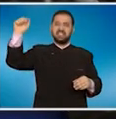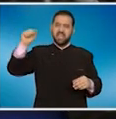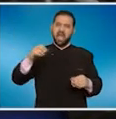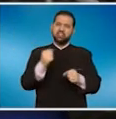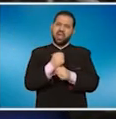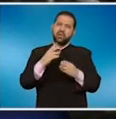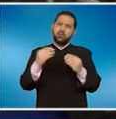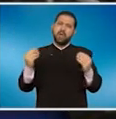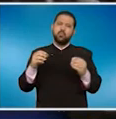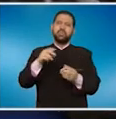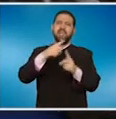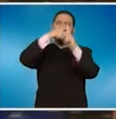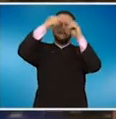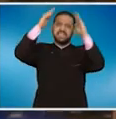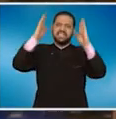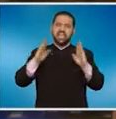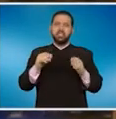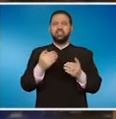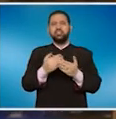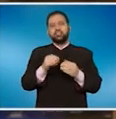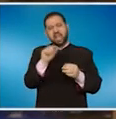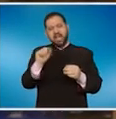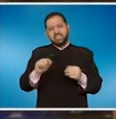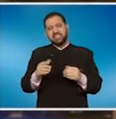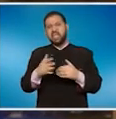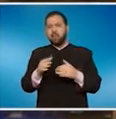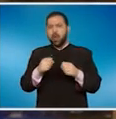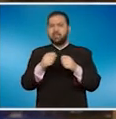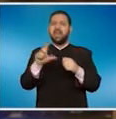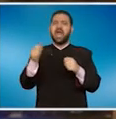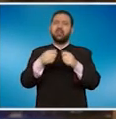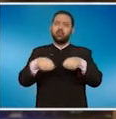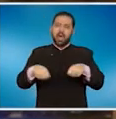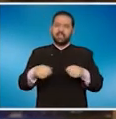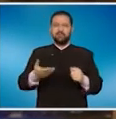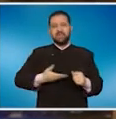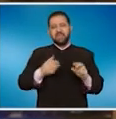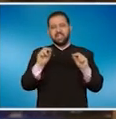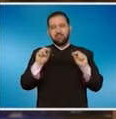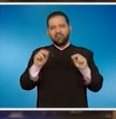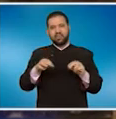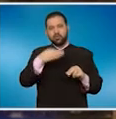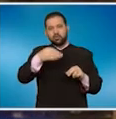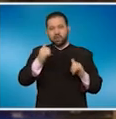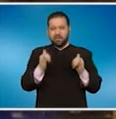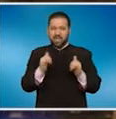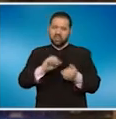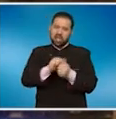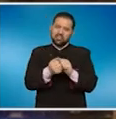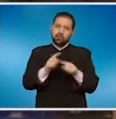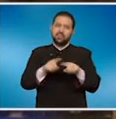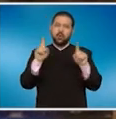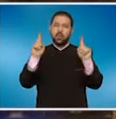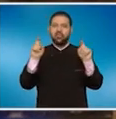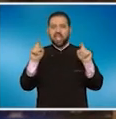zonă, Colose, Laodiceea și mai departe. Părinte, spuneam despre această luptă cu